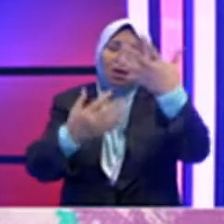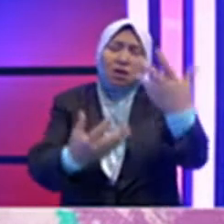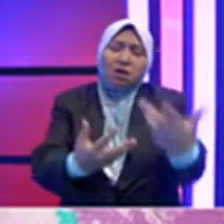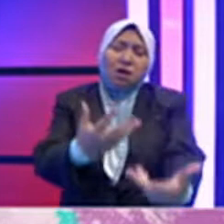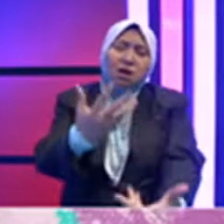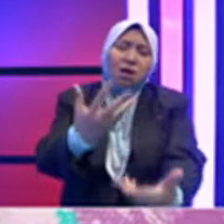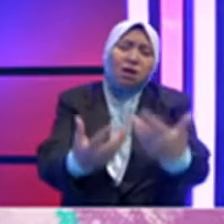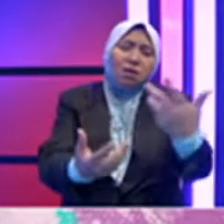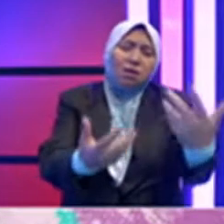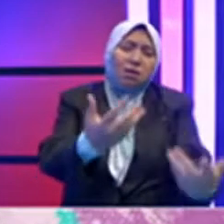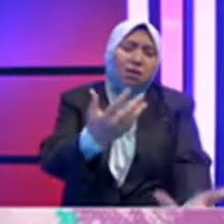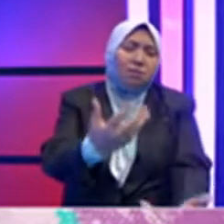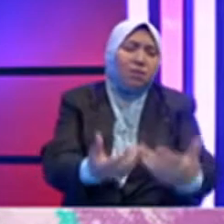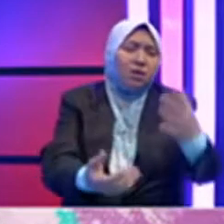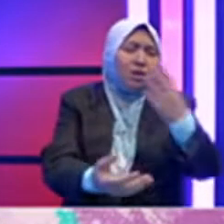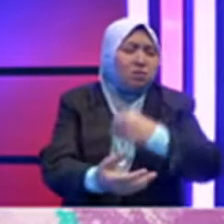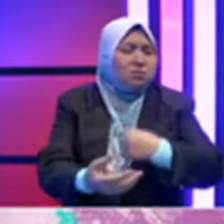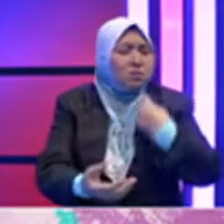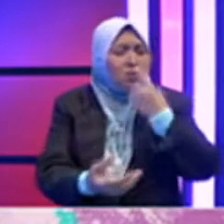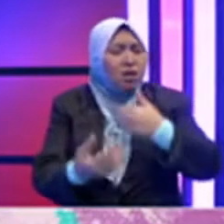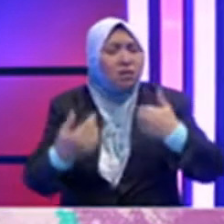وسبحان